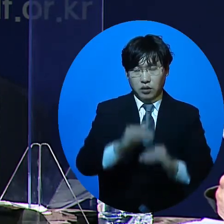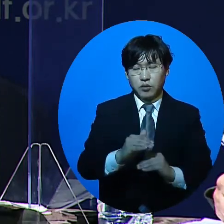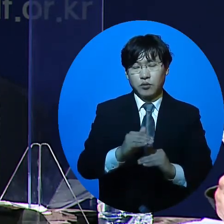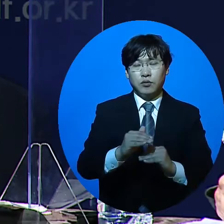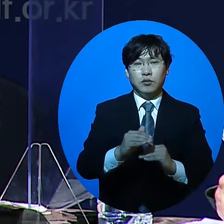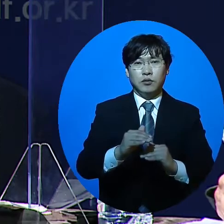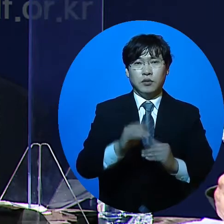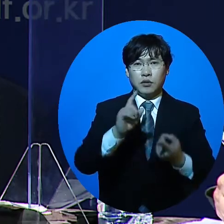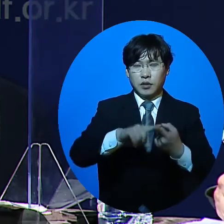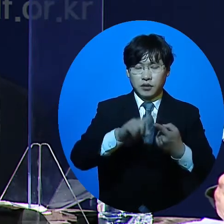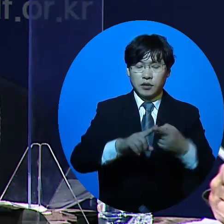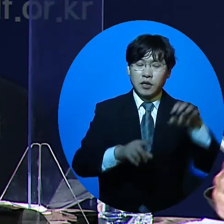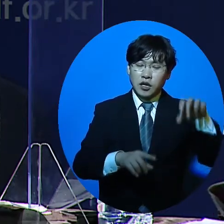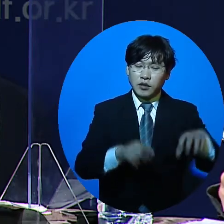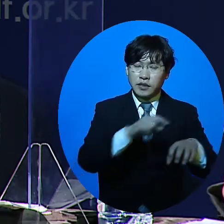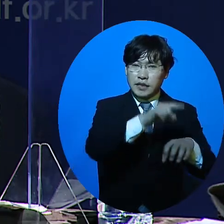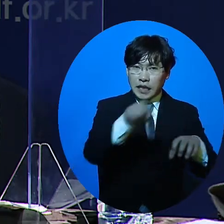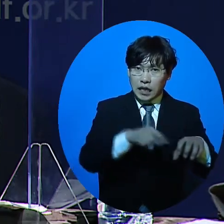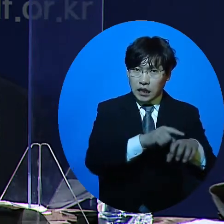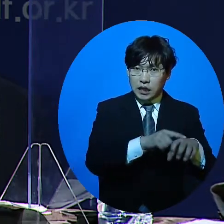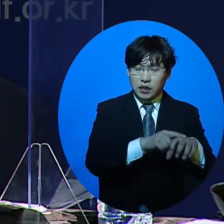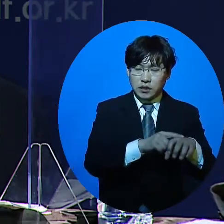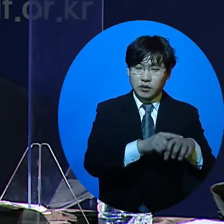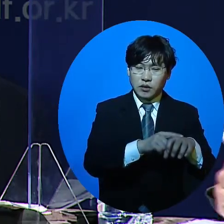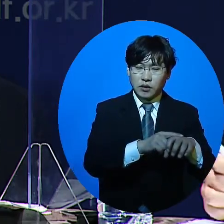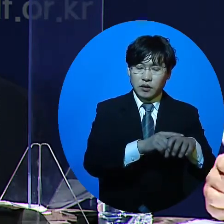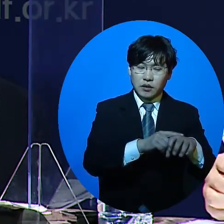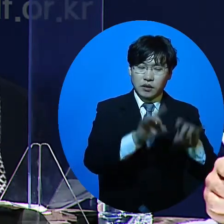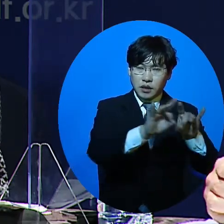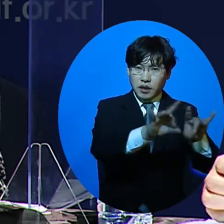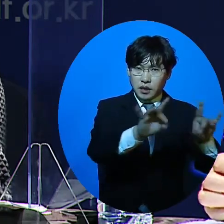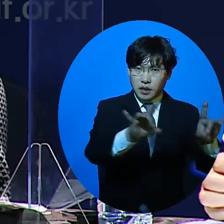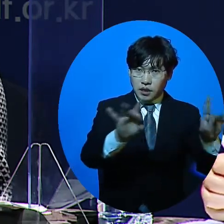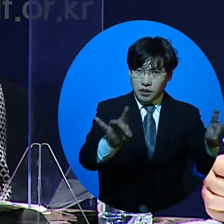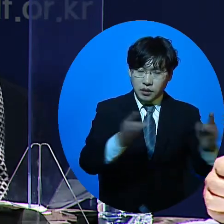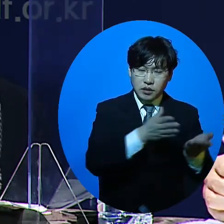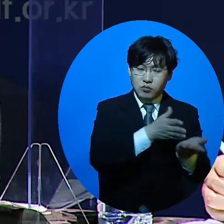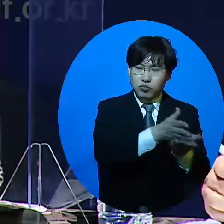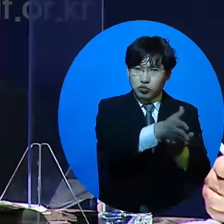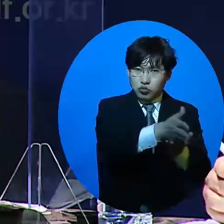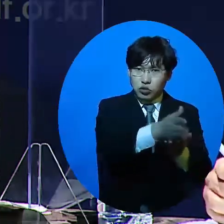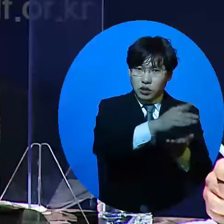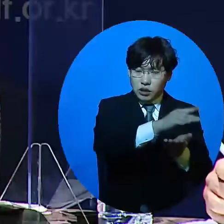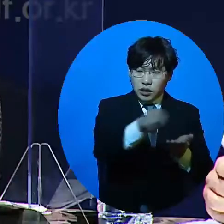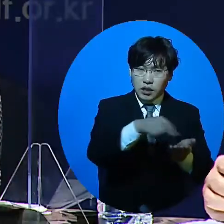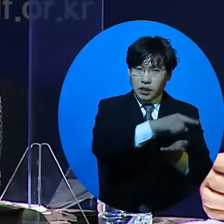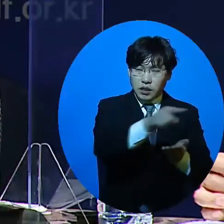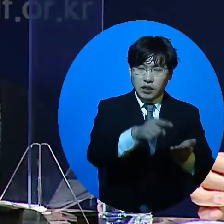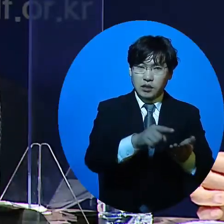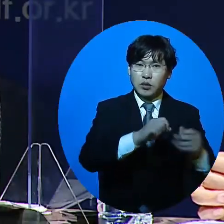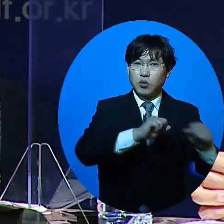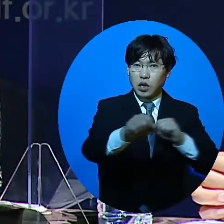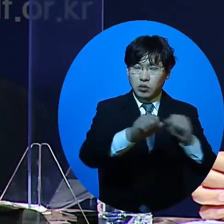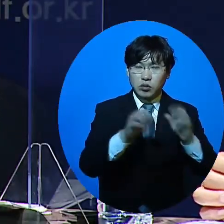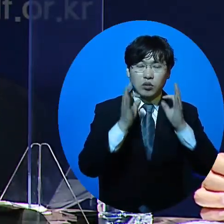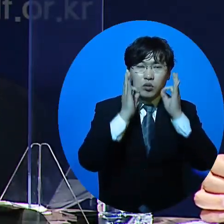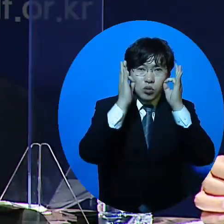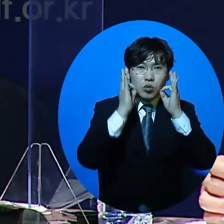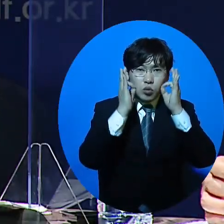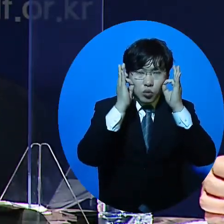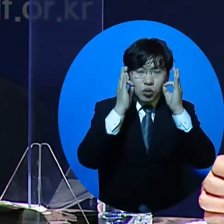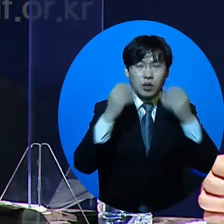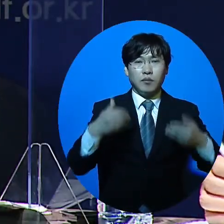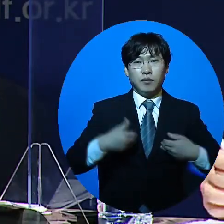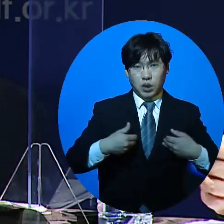물론 현장에서 각자가 그 분야에 계신 분들이 노력을 하셔야 될